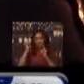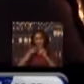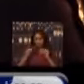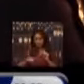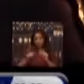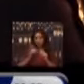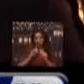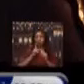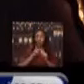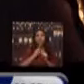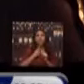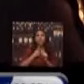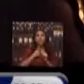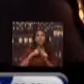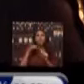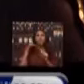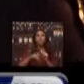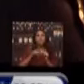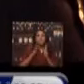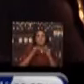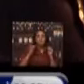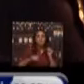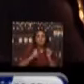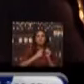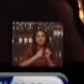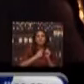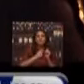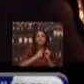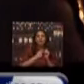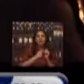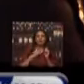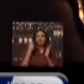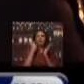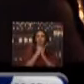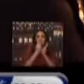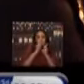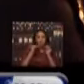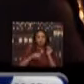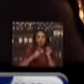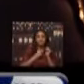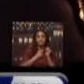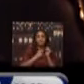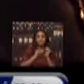وتمسكي بجنسيتي وبلدي وديانتي.